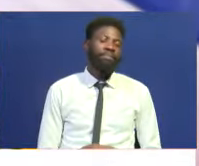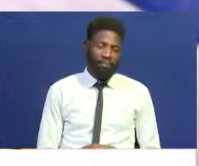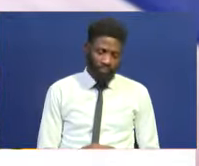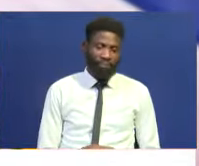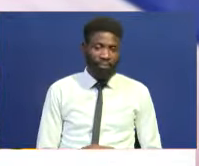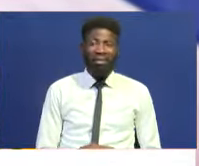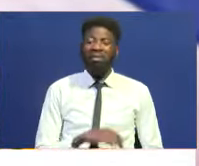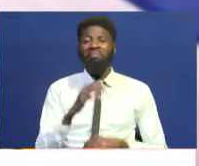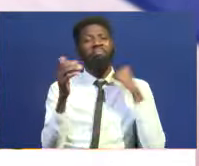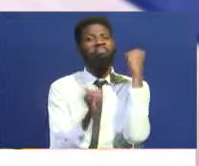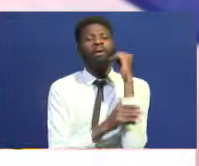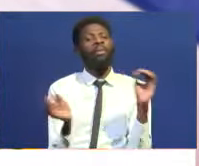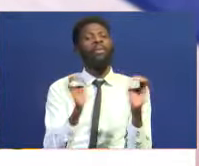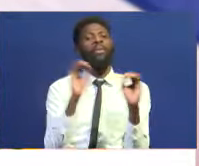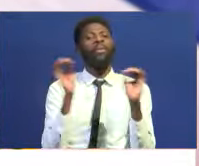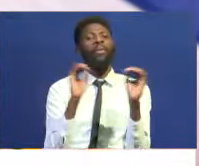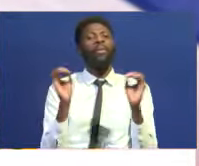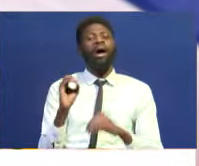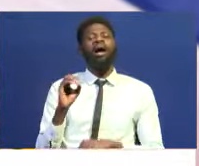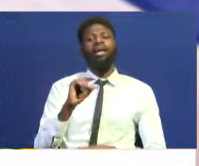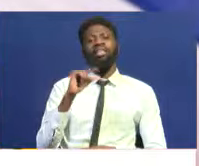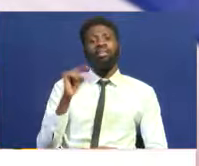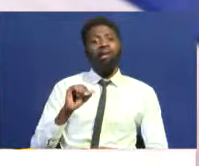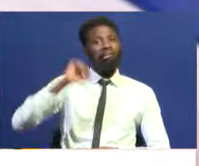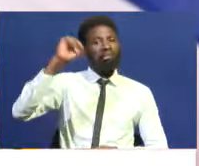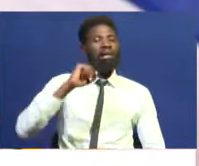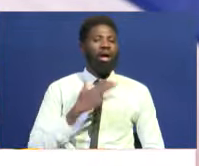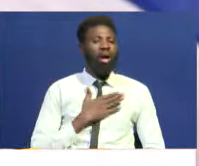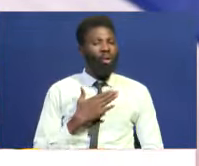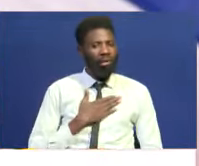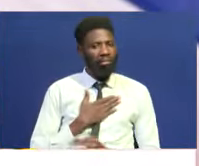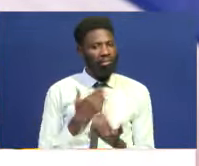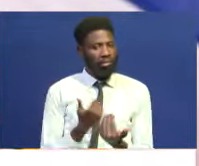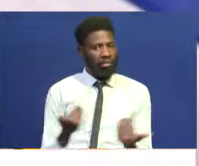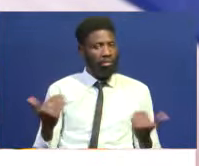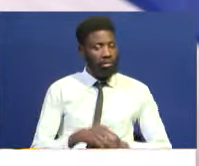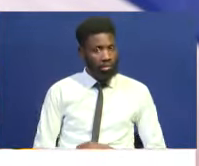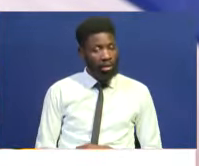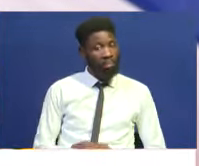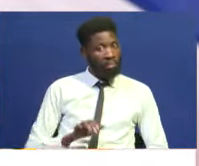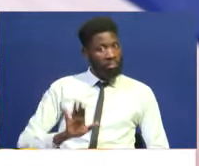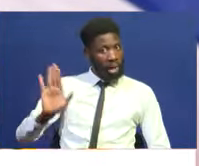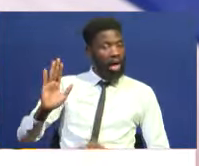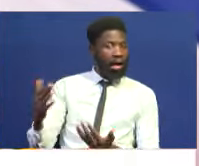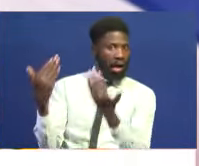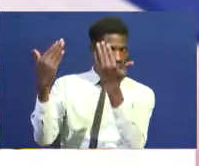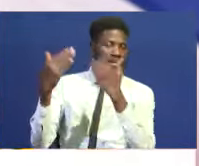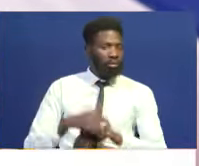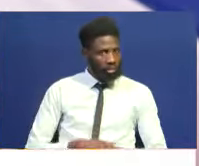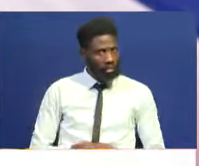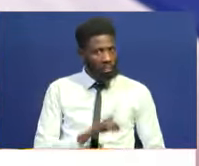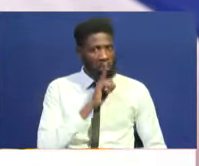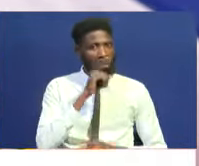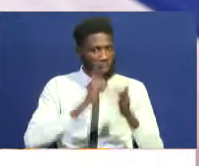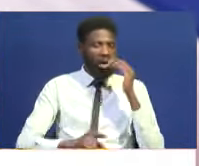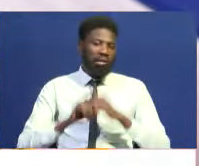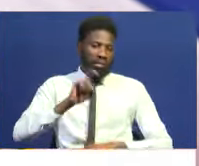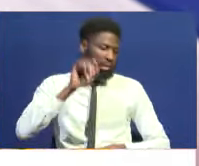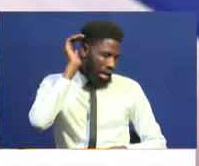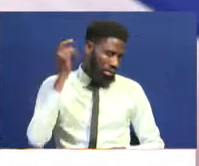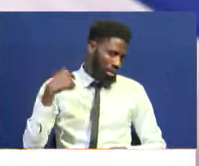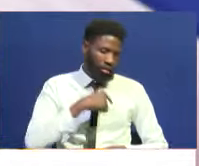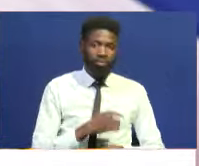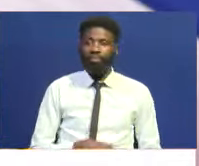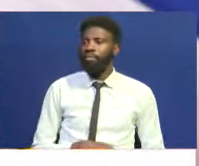na sio mbaya, ni watoto wetu. Kila ambacho wanasema mtusikize, kwa sababu ni kama mtusikizi. Mheshimiwa Ntutu,